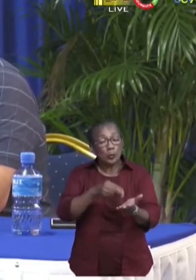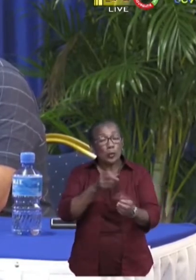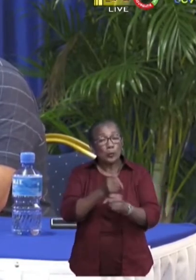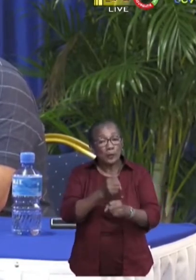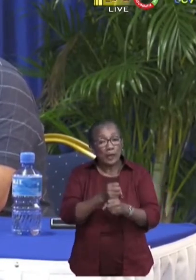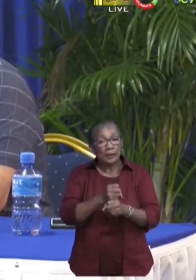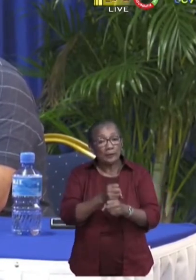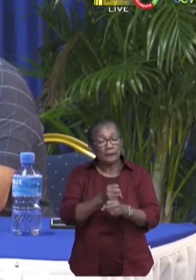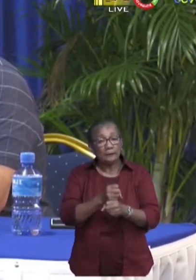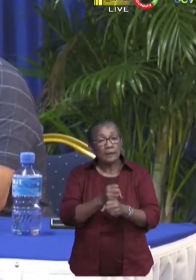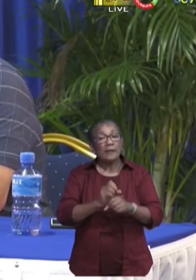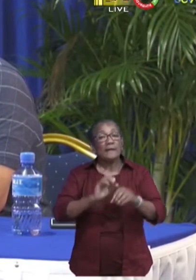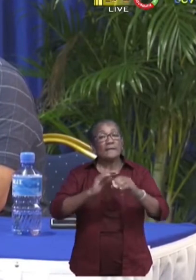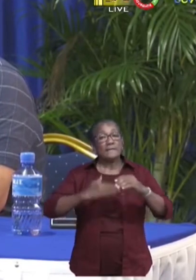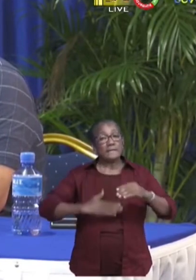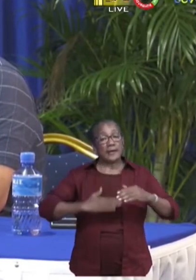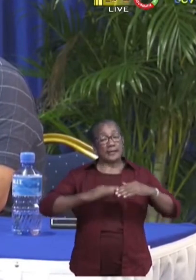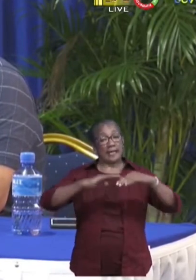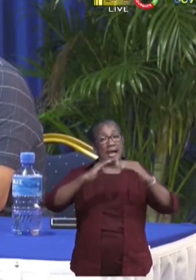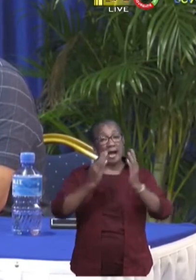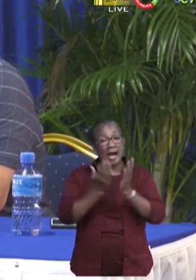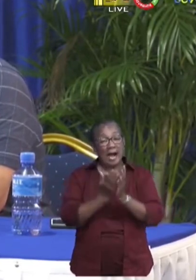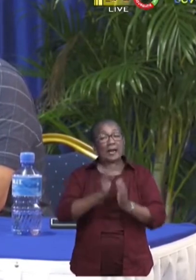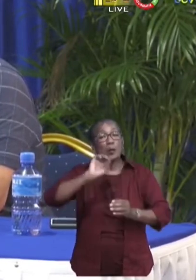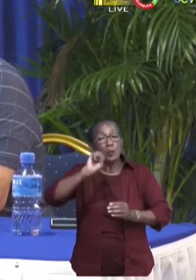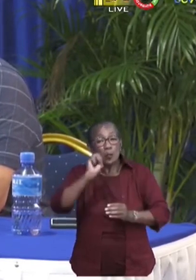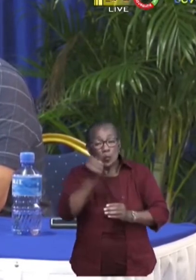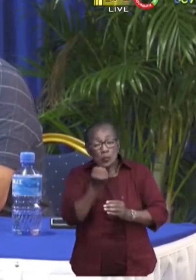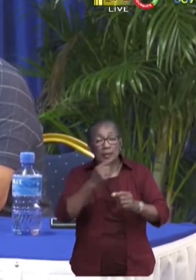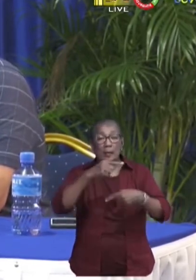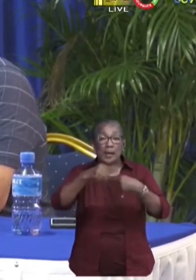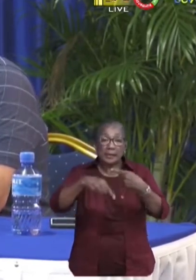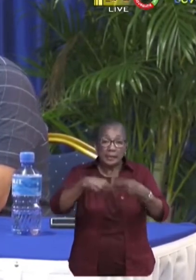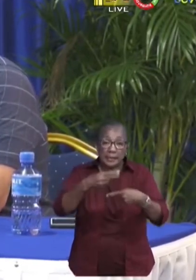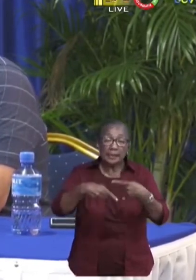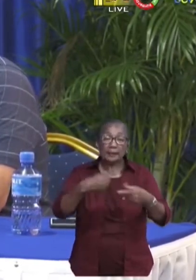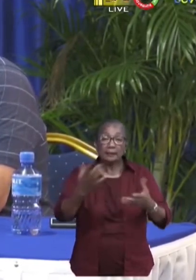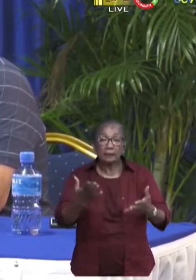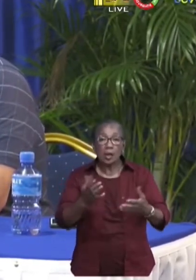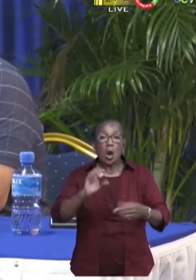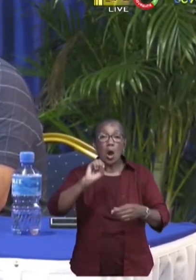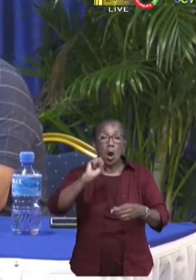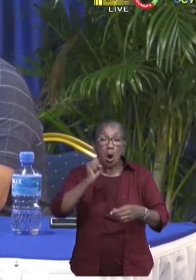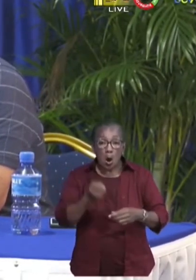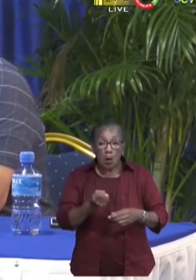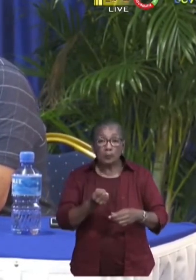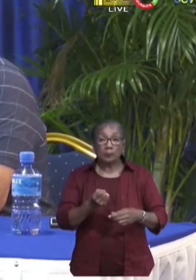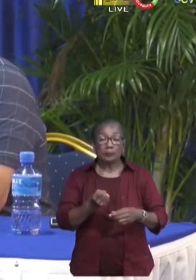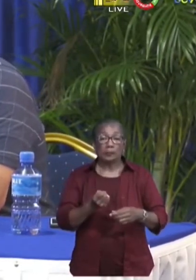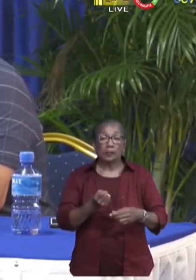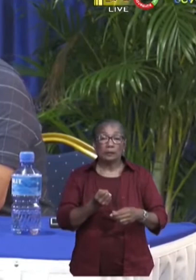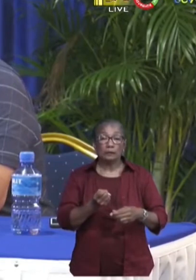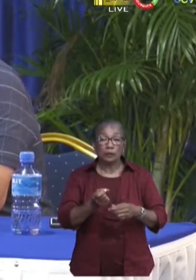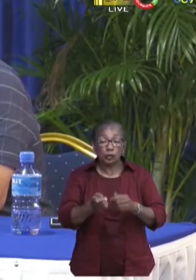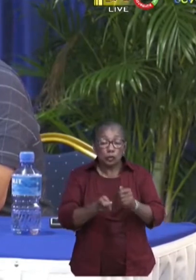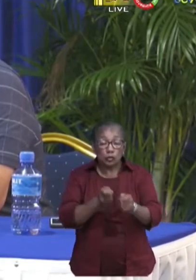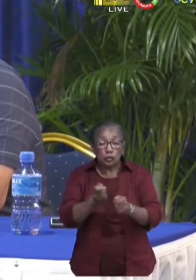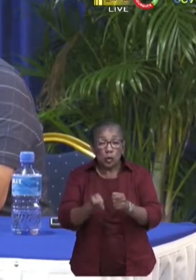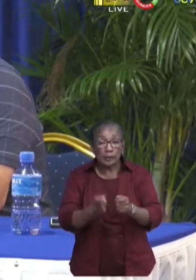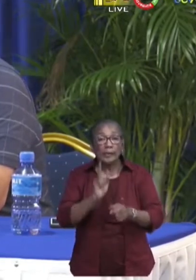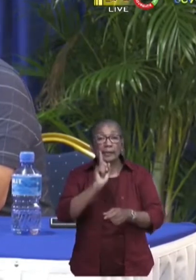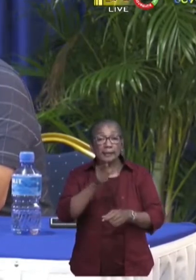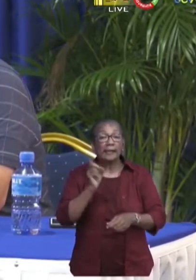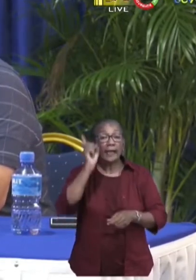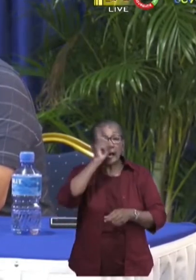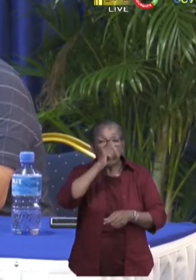van alle mogelijke manieren om ervoor te zorgen dat als